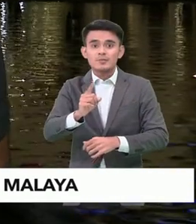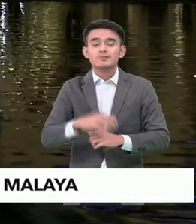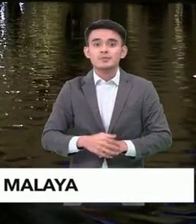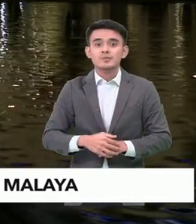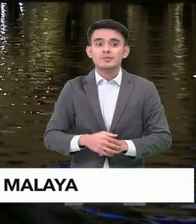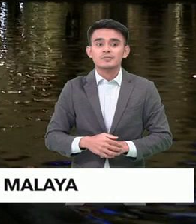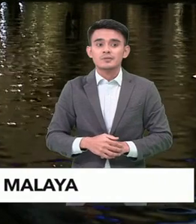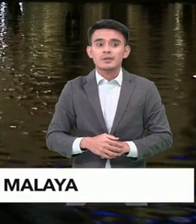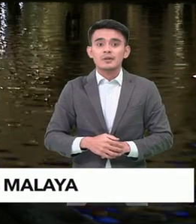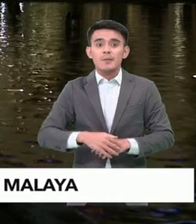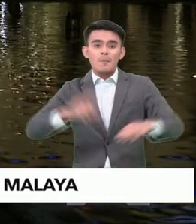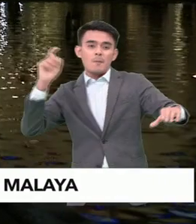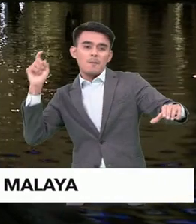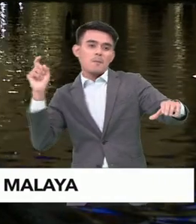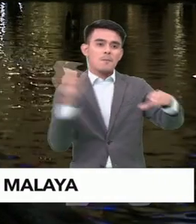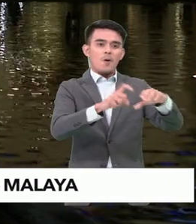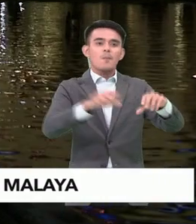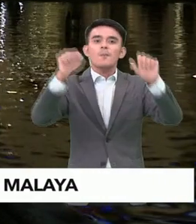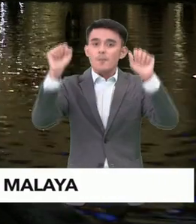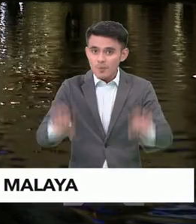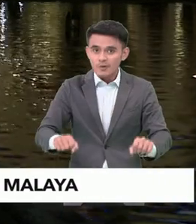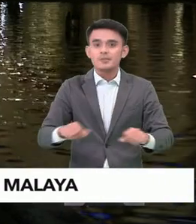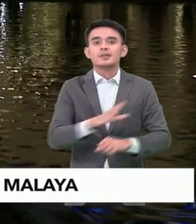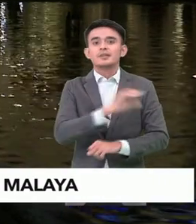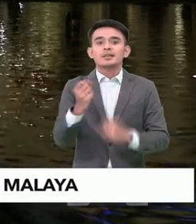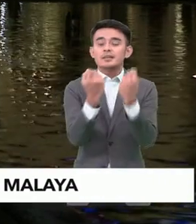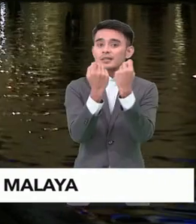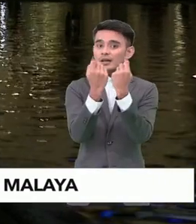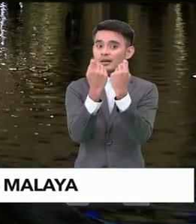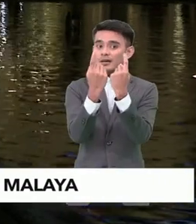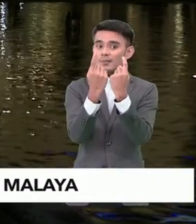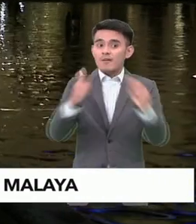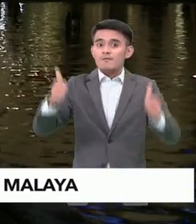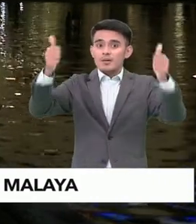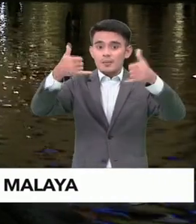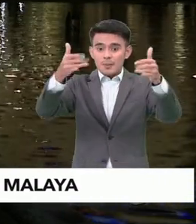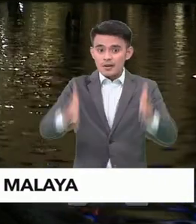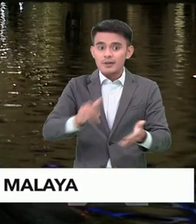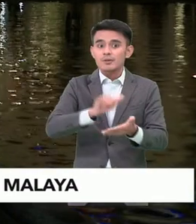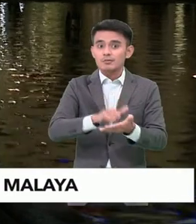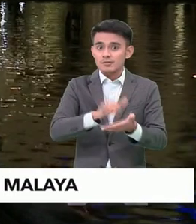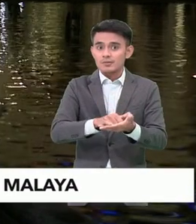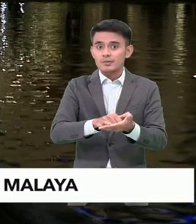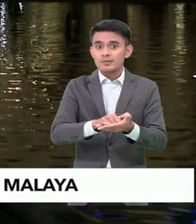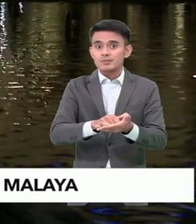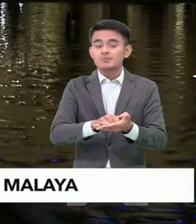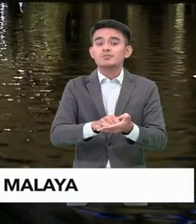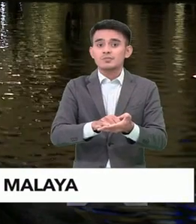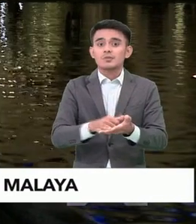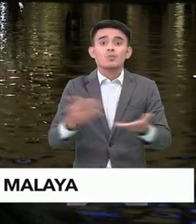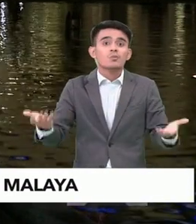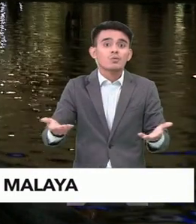gajah perang ataupun Thailand ini Berjaya divolusi dan ke sebelah sana utama sudah tentu yang diturunkan pada malam ini